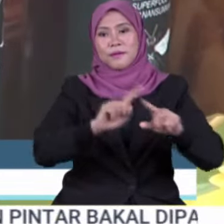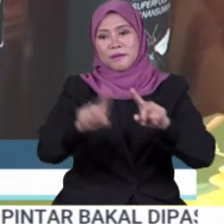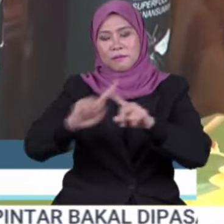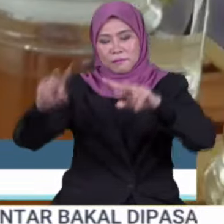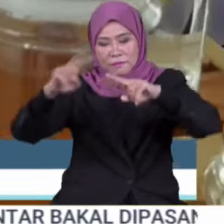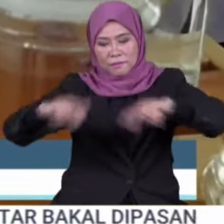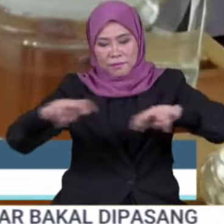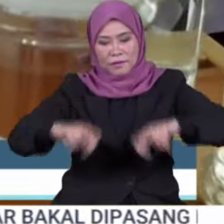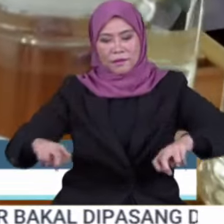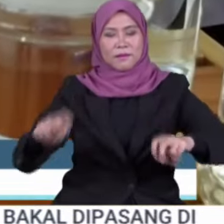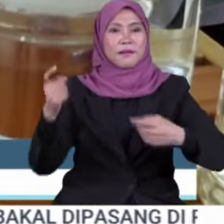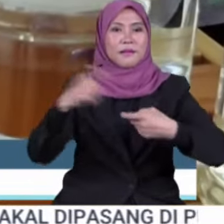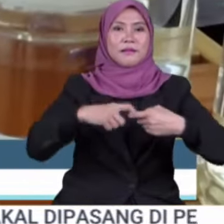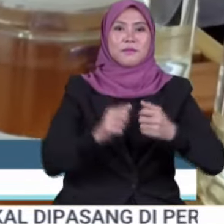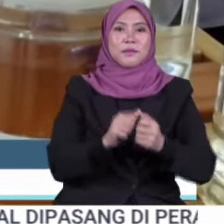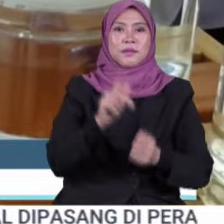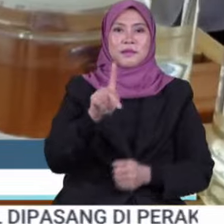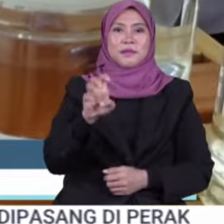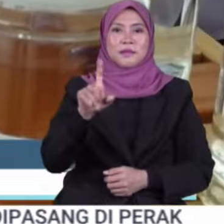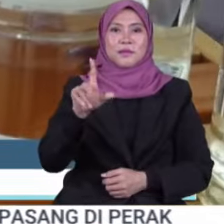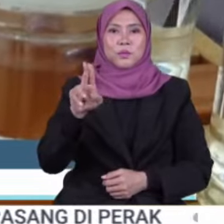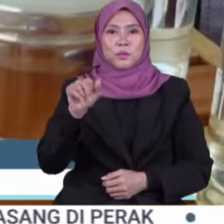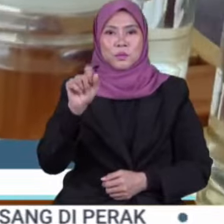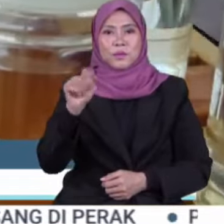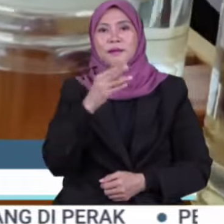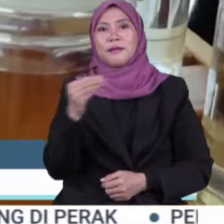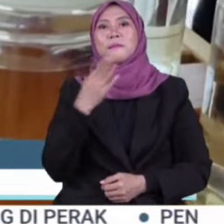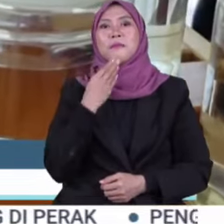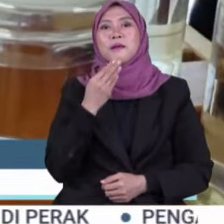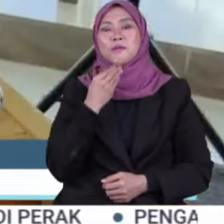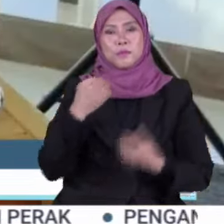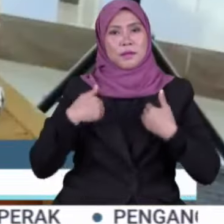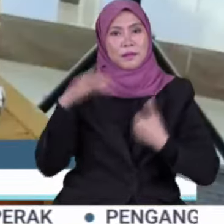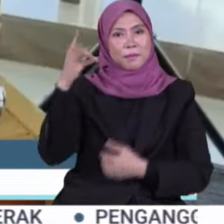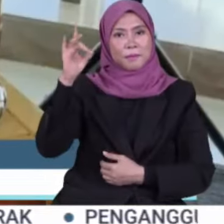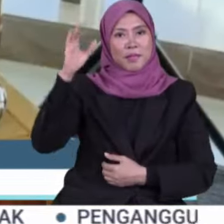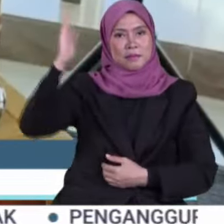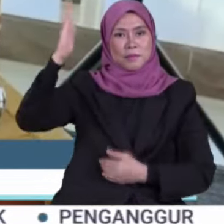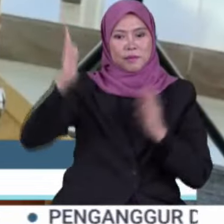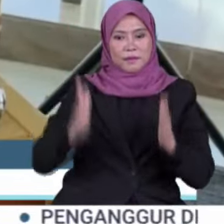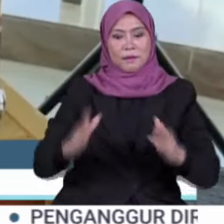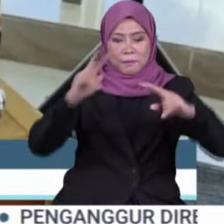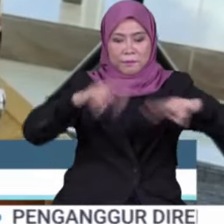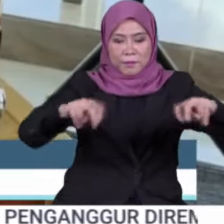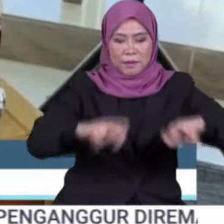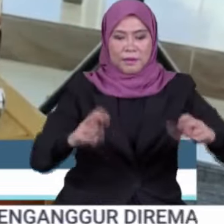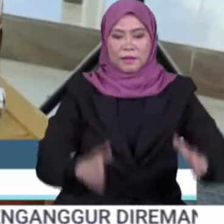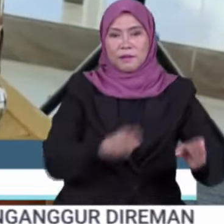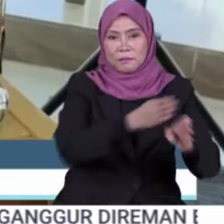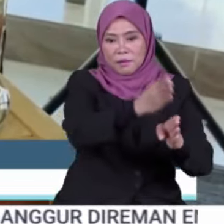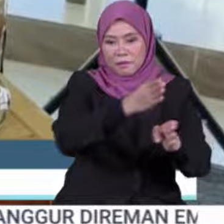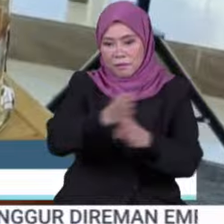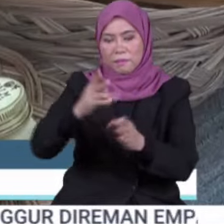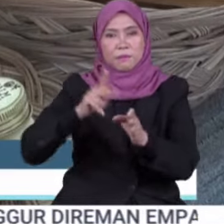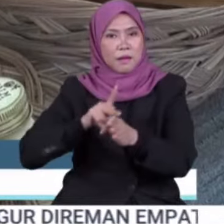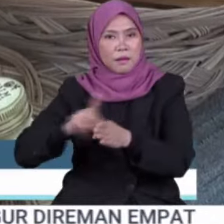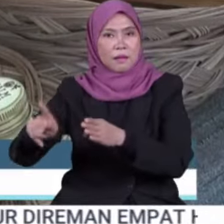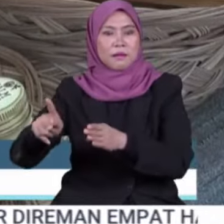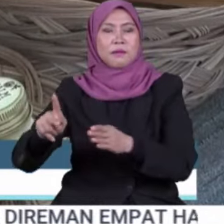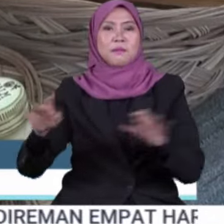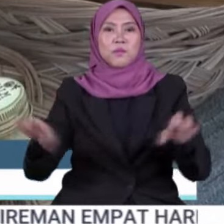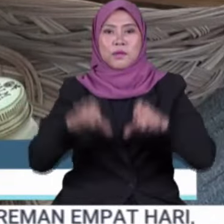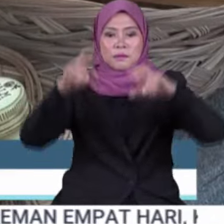penyelidikan berkaitan kelulut dan madu, mempunyai 18 pensyarah dan penyelidik pelbagai kepakaran yang membuat